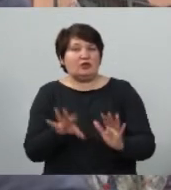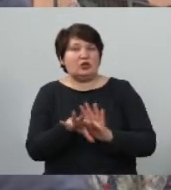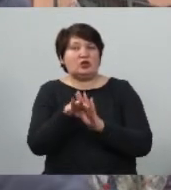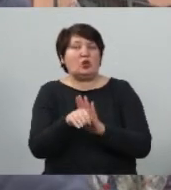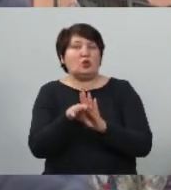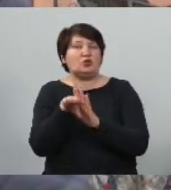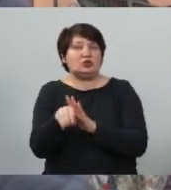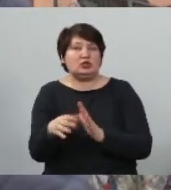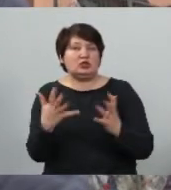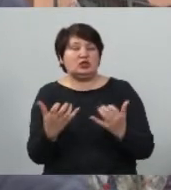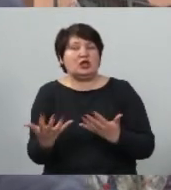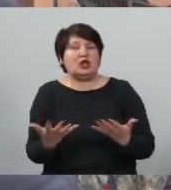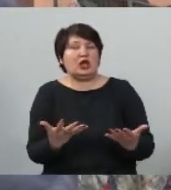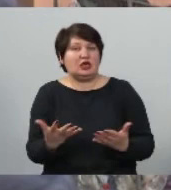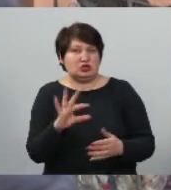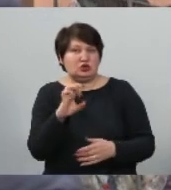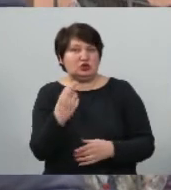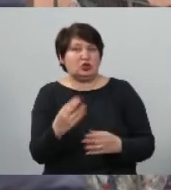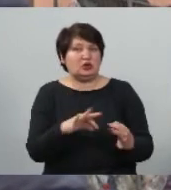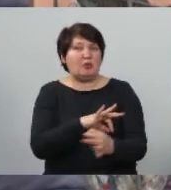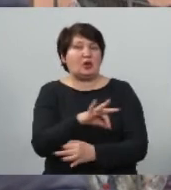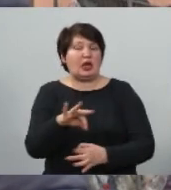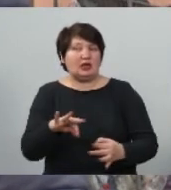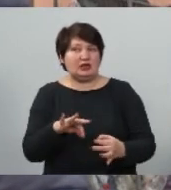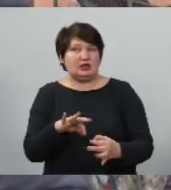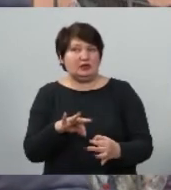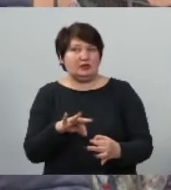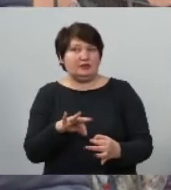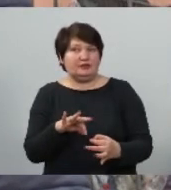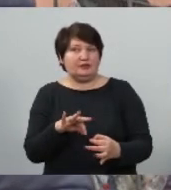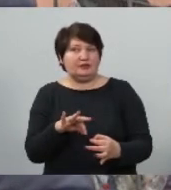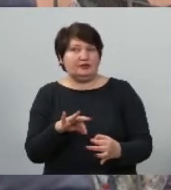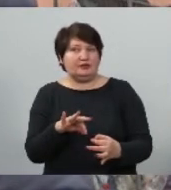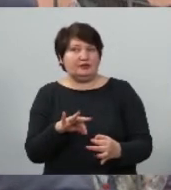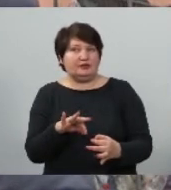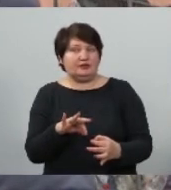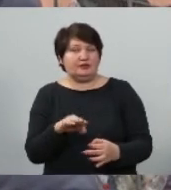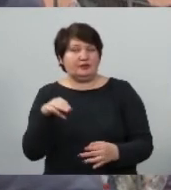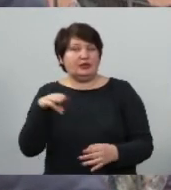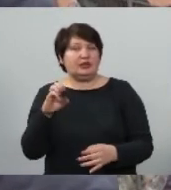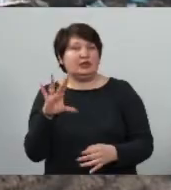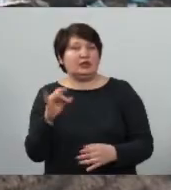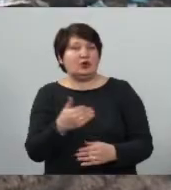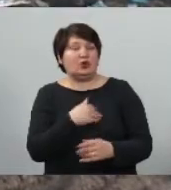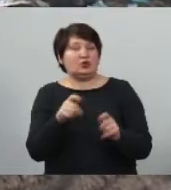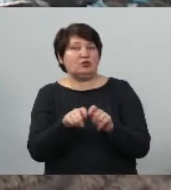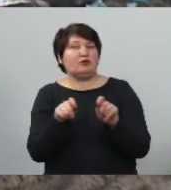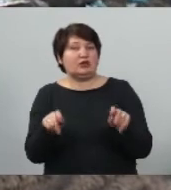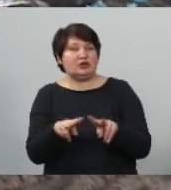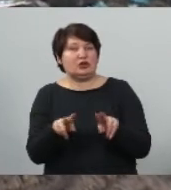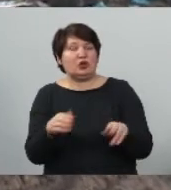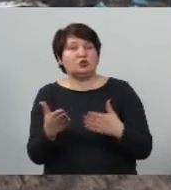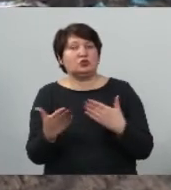ще на якісь соціальні такі ці. квартир хочемо відкрити також. Що